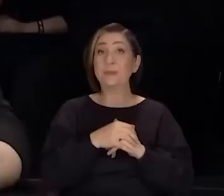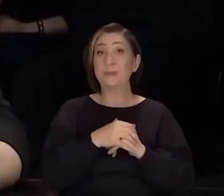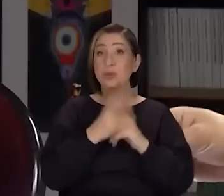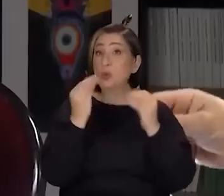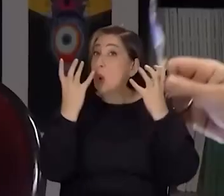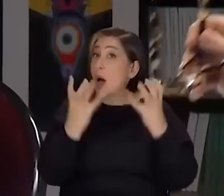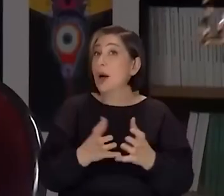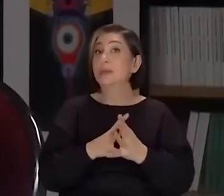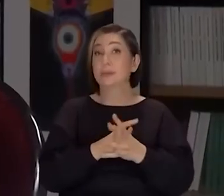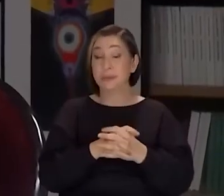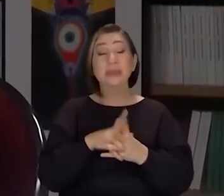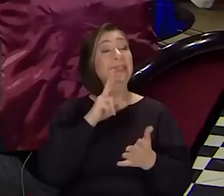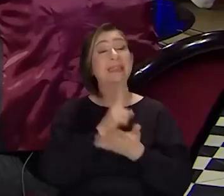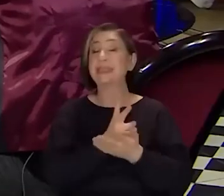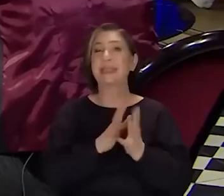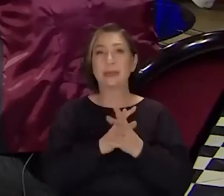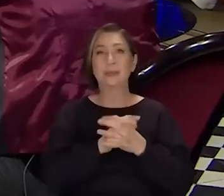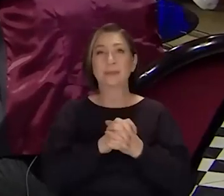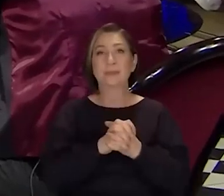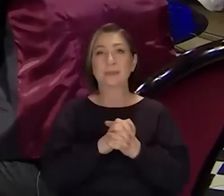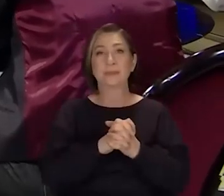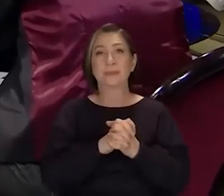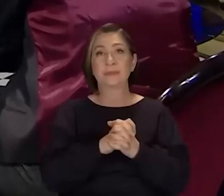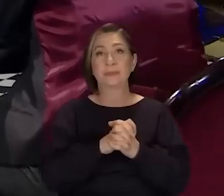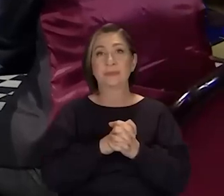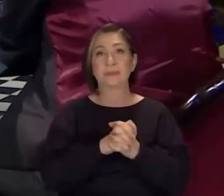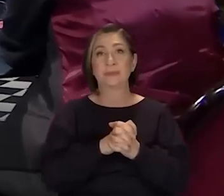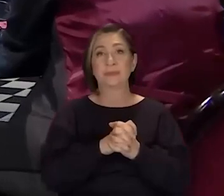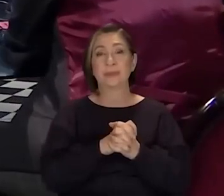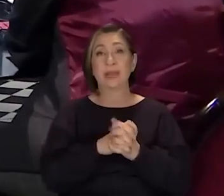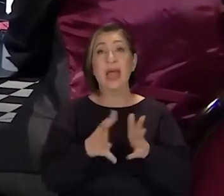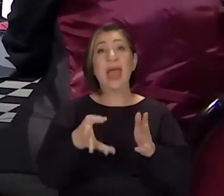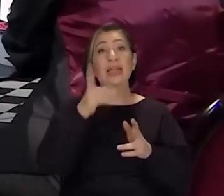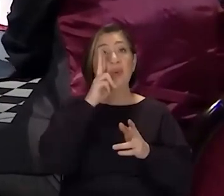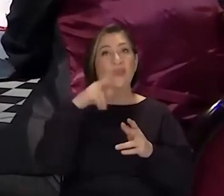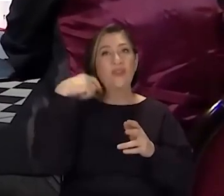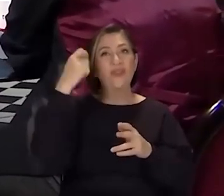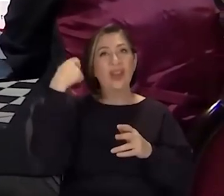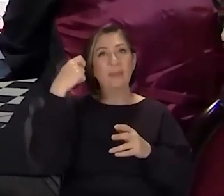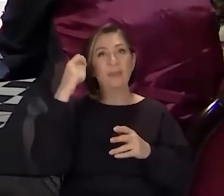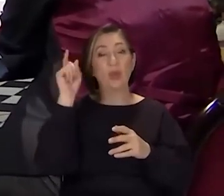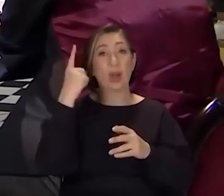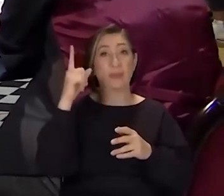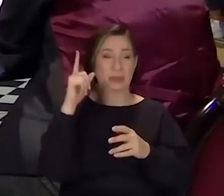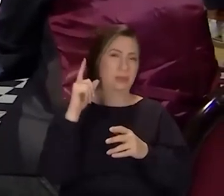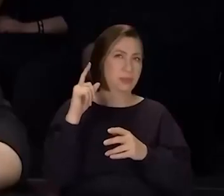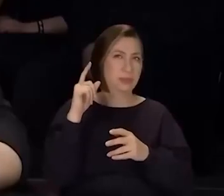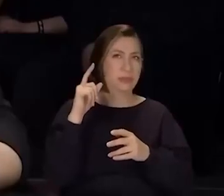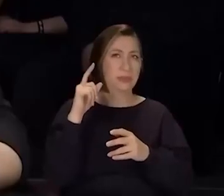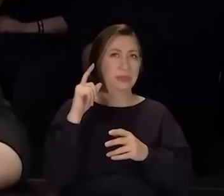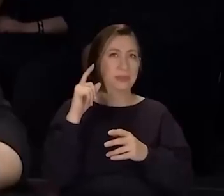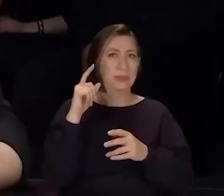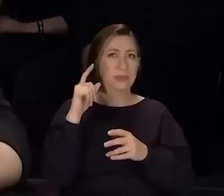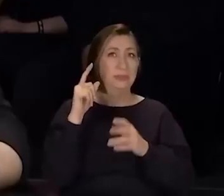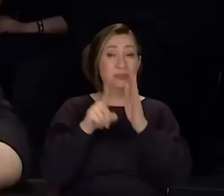Yani. Çok ağır. Fena. Kesinlikle. Zor bir şey. Kesinlikle. Zaten en son oynadığın film yönetmen için söyle yani en son yönettiğin